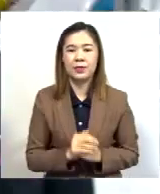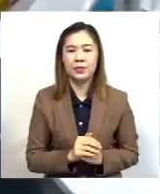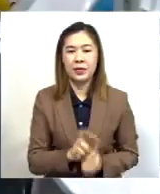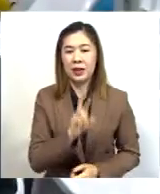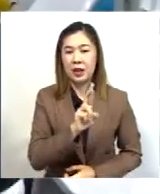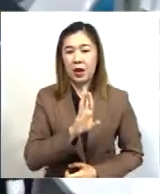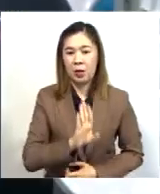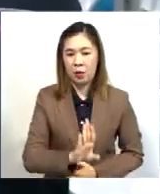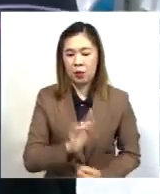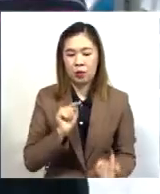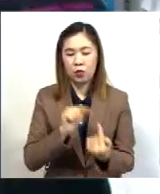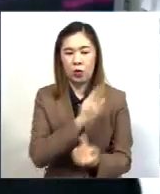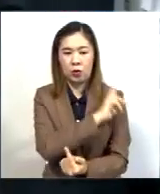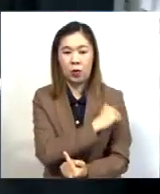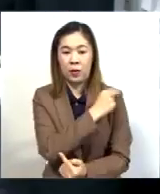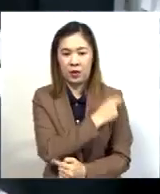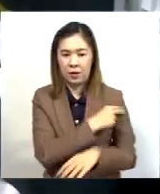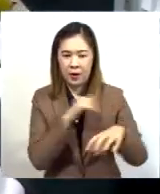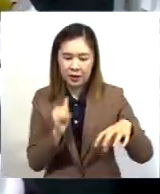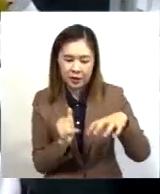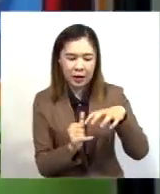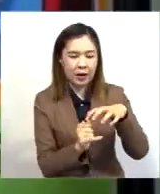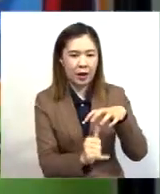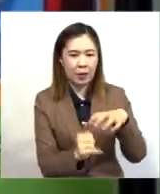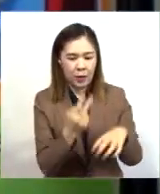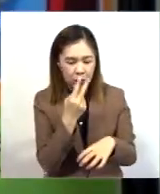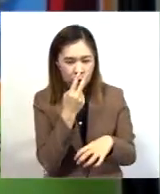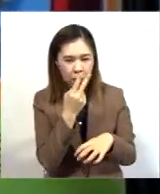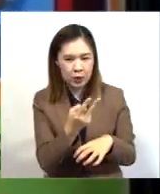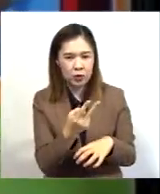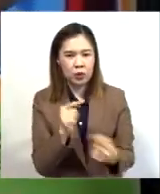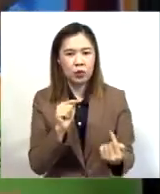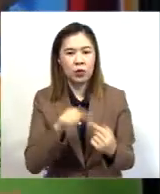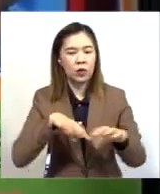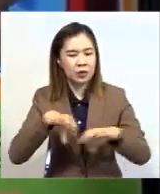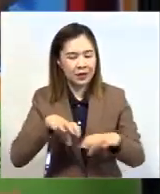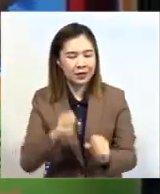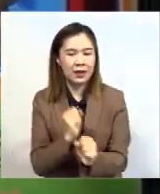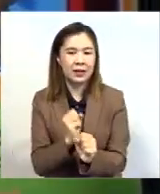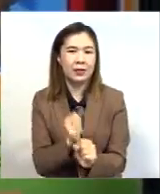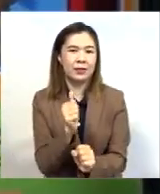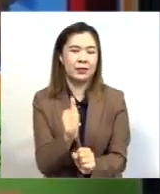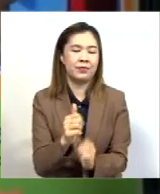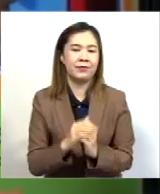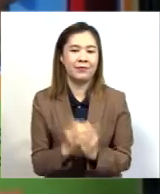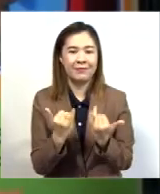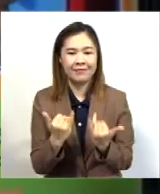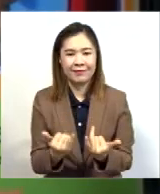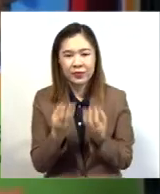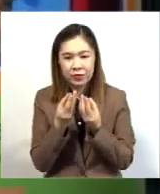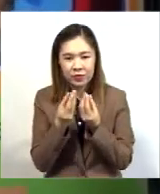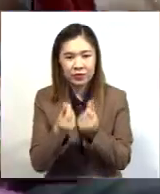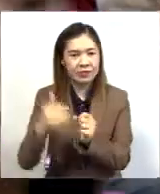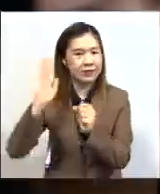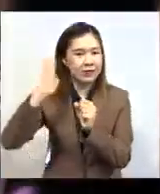บบและสถานพยาบาลเพื่อที่จะทำการคัดกรองและสามารถรองรับได้ทันทีไปฟังประเด็นนี้เพิ่มเติมจาก